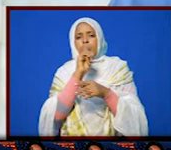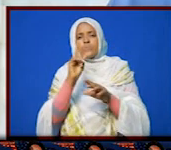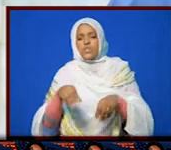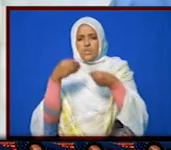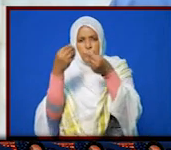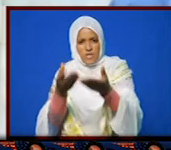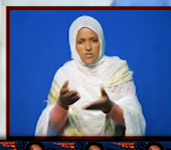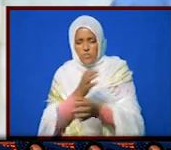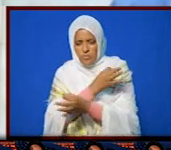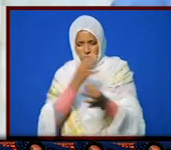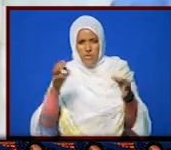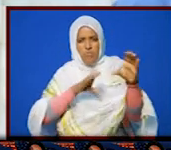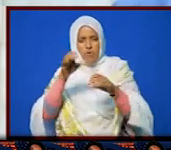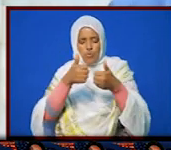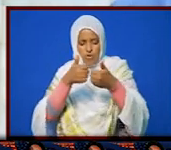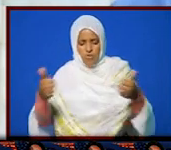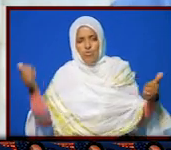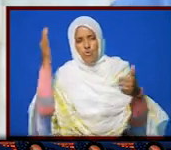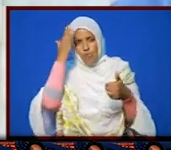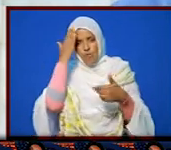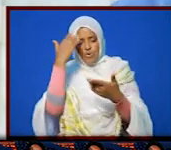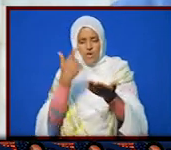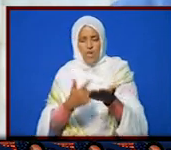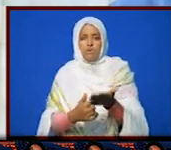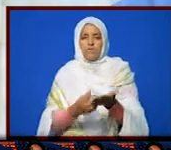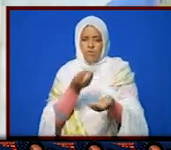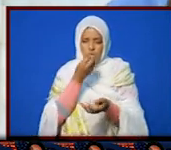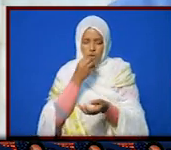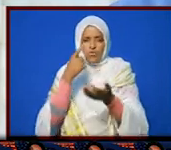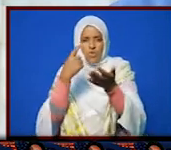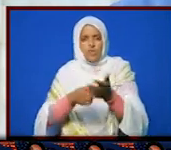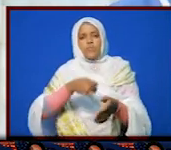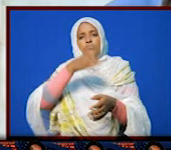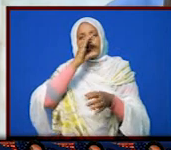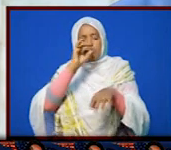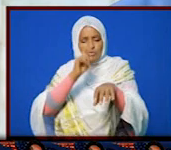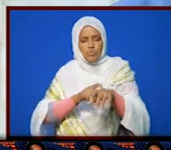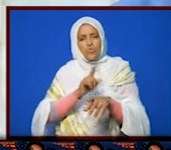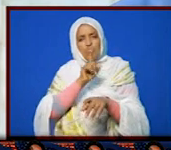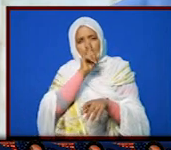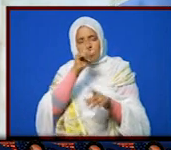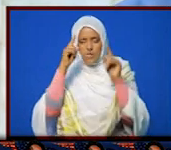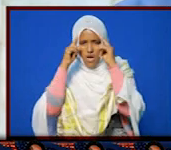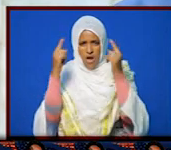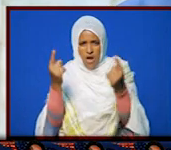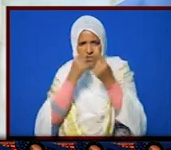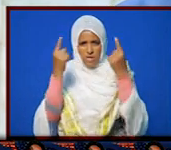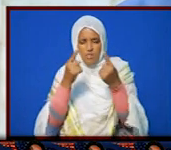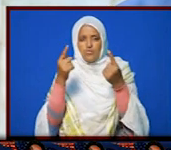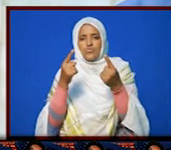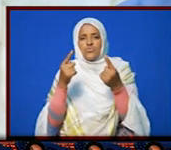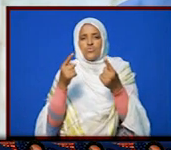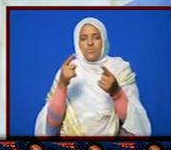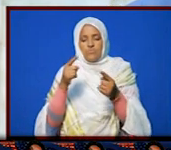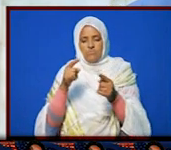ደሙ ክቡር ስጋው ምን እንደሚያሰጠው በደንብ አድርጎ ለይቶ ቢያውቅ ይህንን በበላችሁ ይህንን በጠጣችሁ ጊዜ እውነት